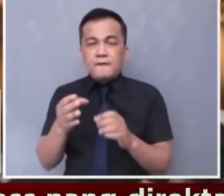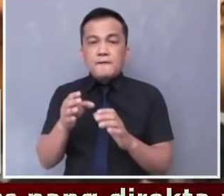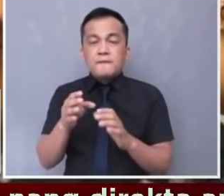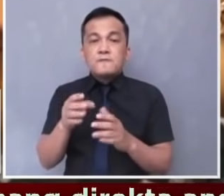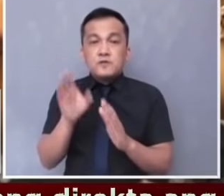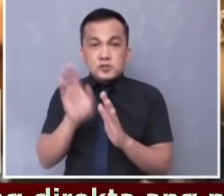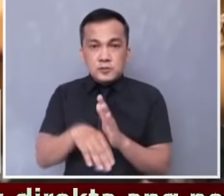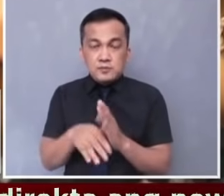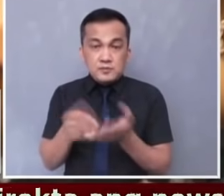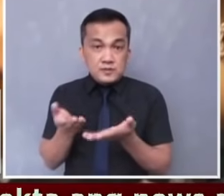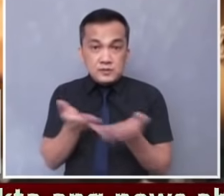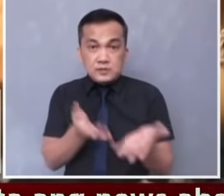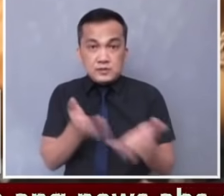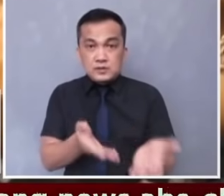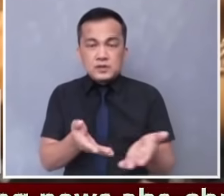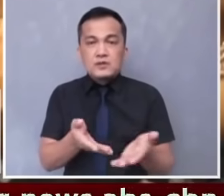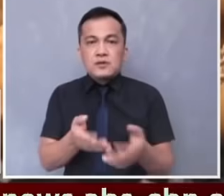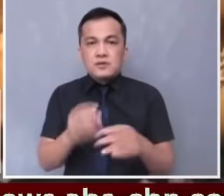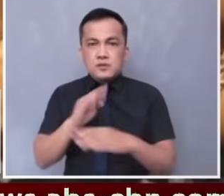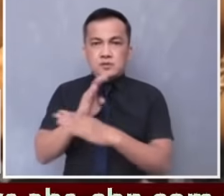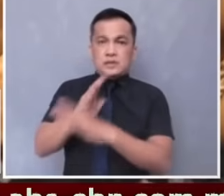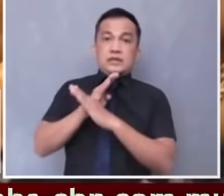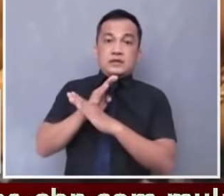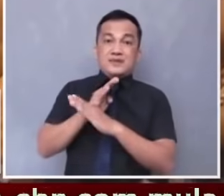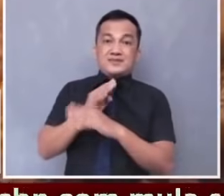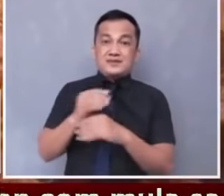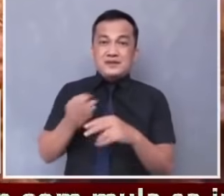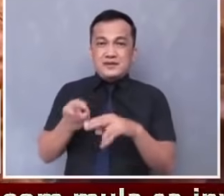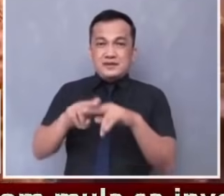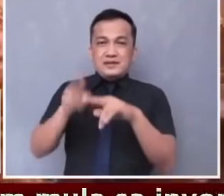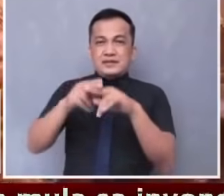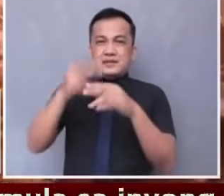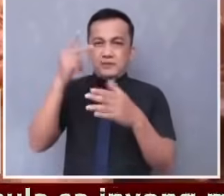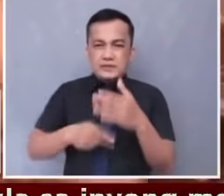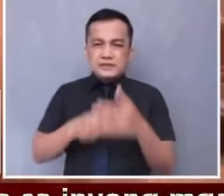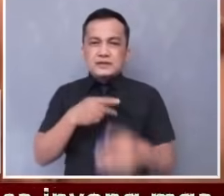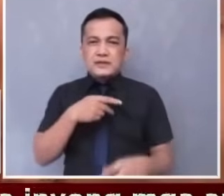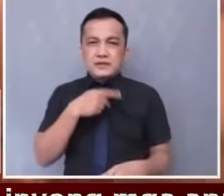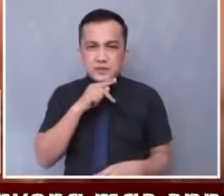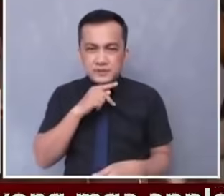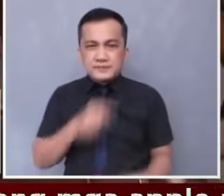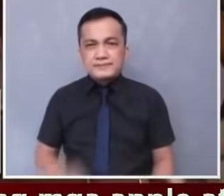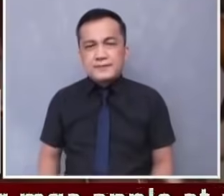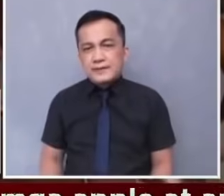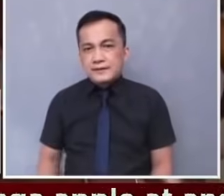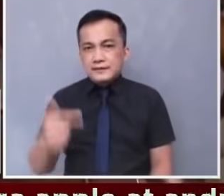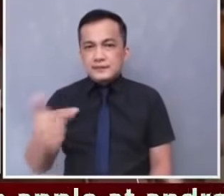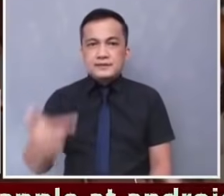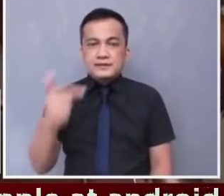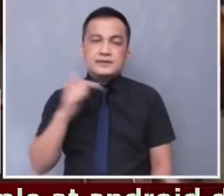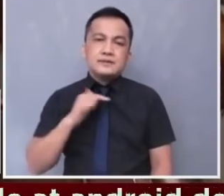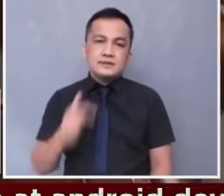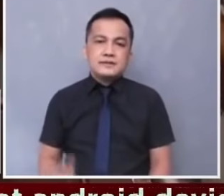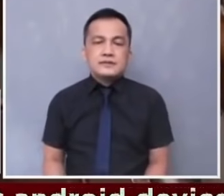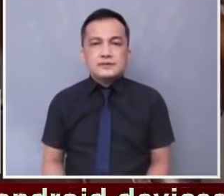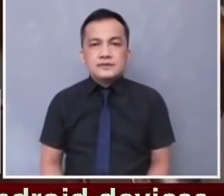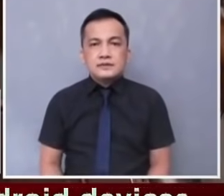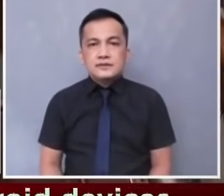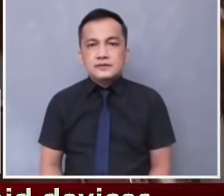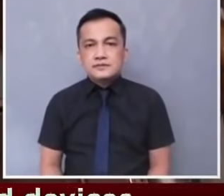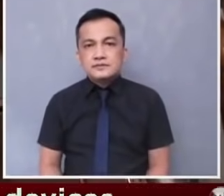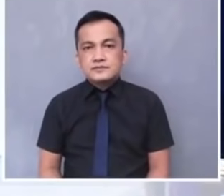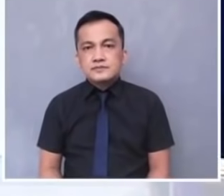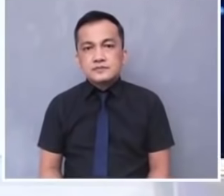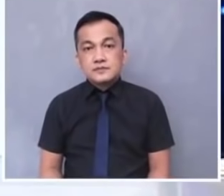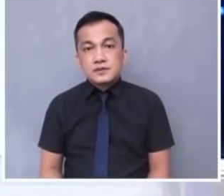para mapigilan ang mas lalo pang pagtaas ng presyo ng baboy. April Rafales, ABS-CBN News.